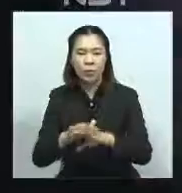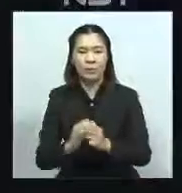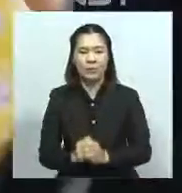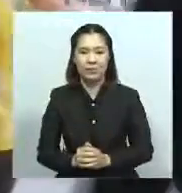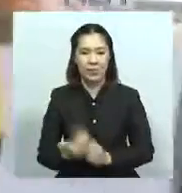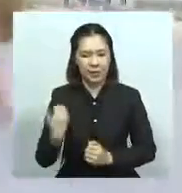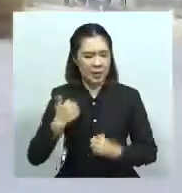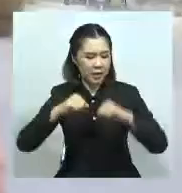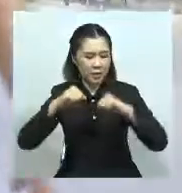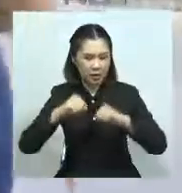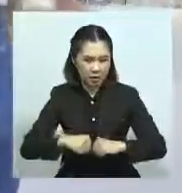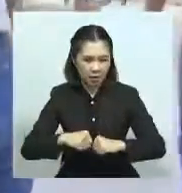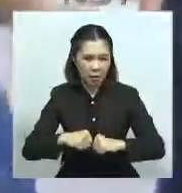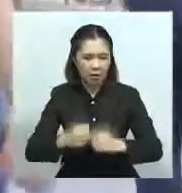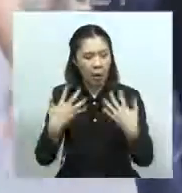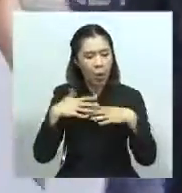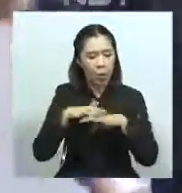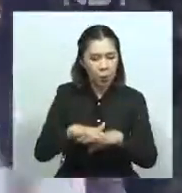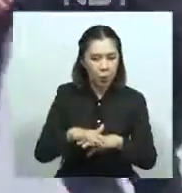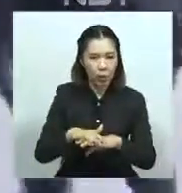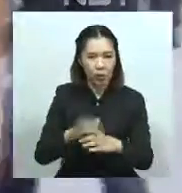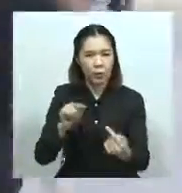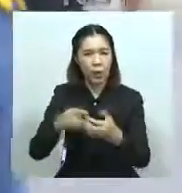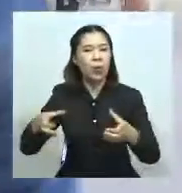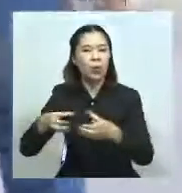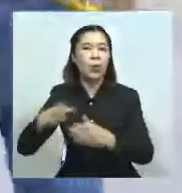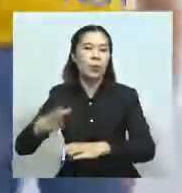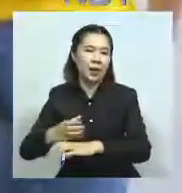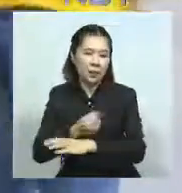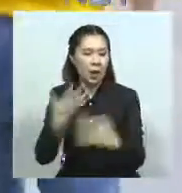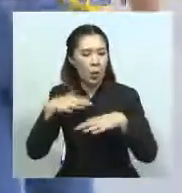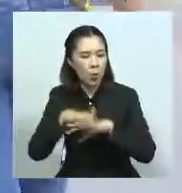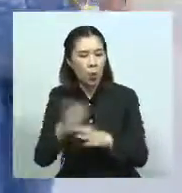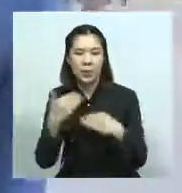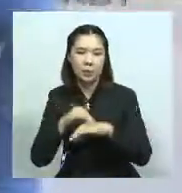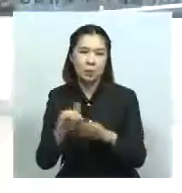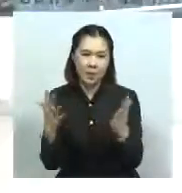การลงมติว่าจะร่วมรัฐบาลกับพรรคพลังประชารัฐหรือไม่ค่ะ